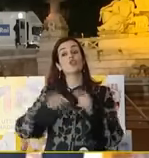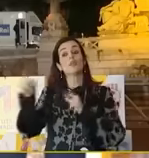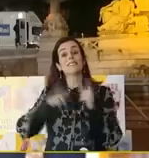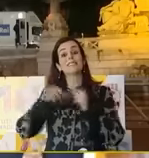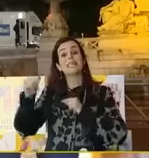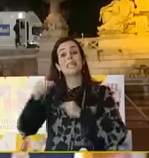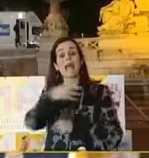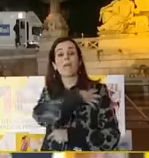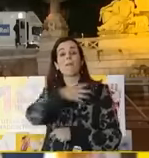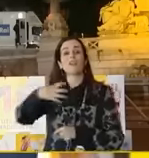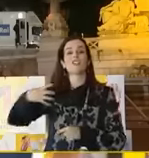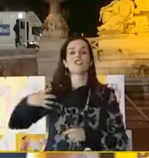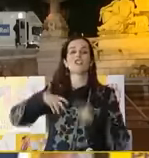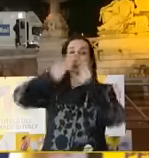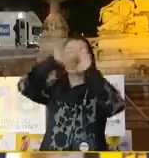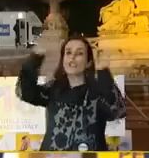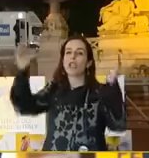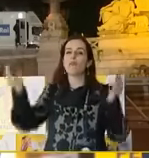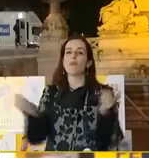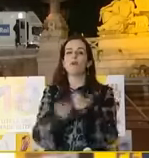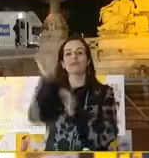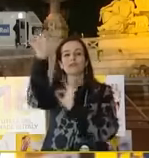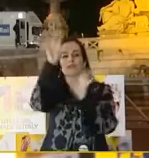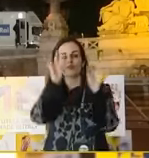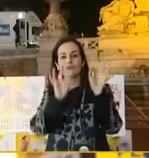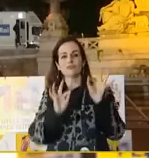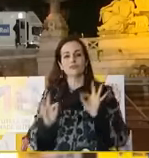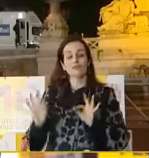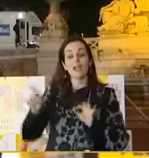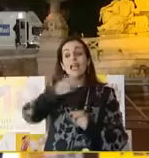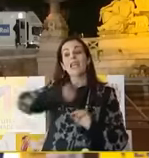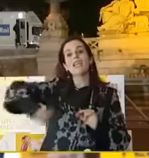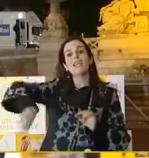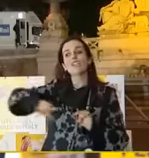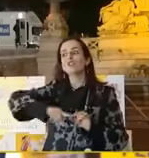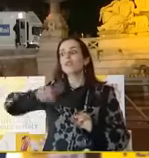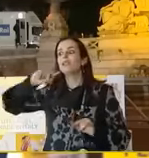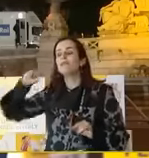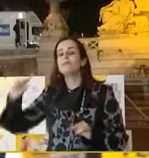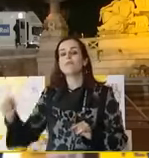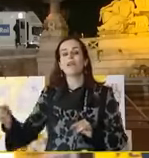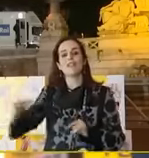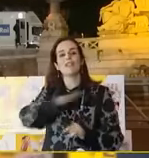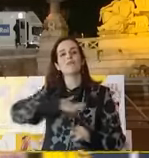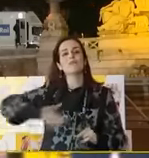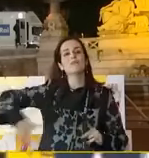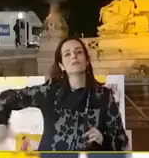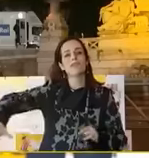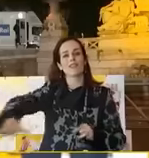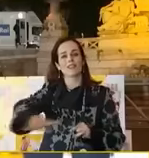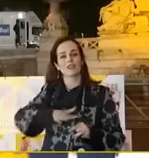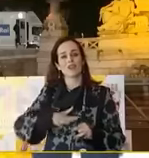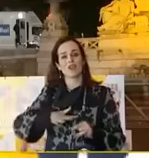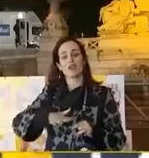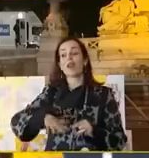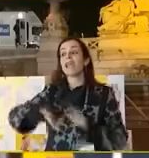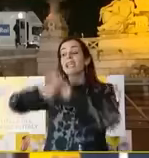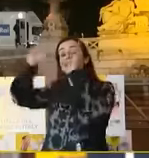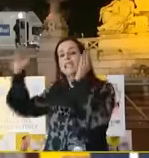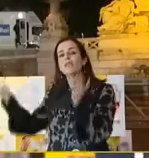E noi porteremo il meglio di questo territorio verso il mondo e porteremo nel mondo la curiosità di venire nella